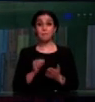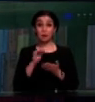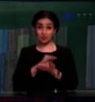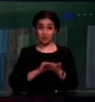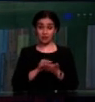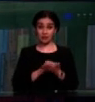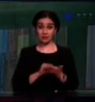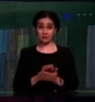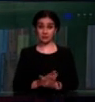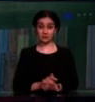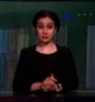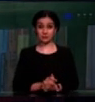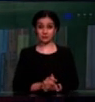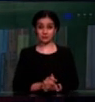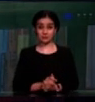Повторение.